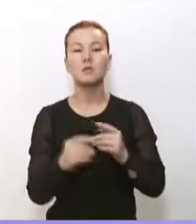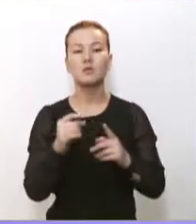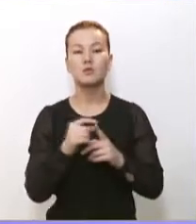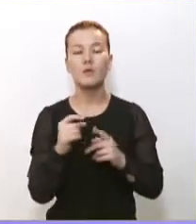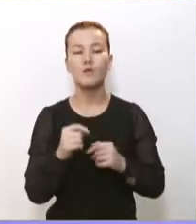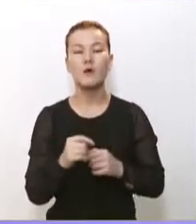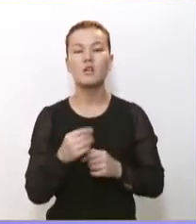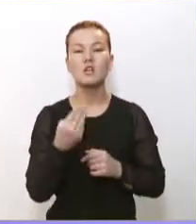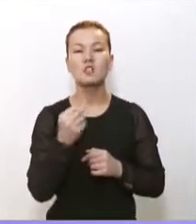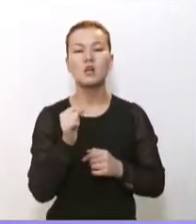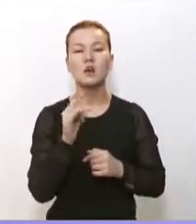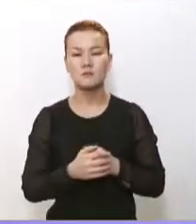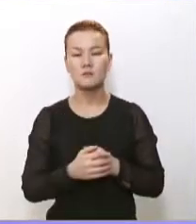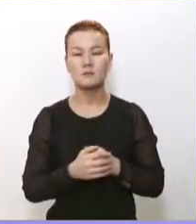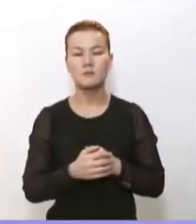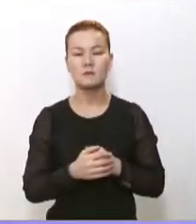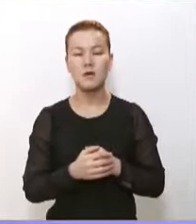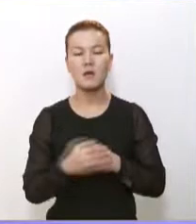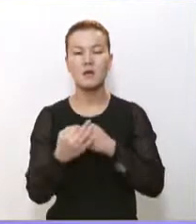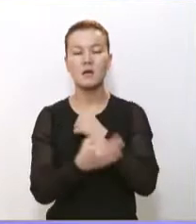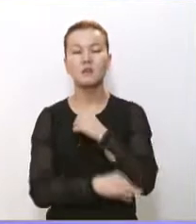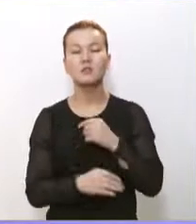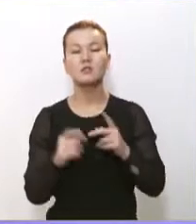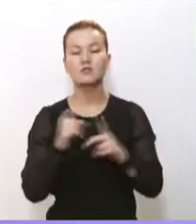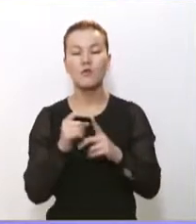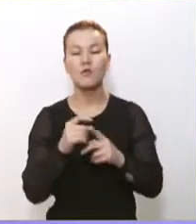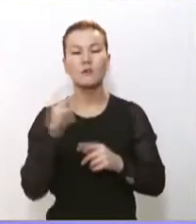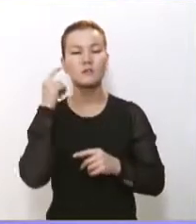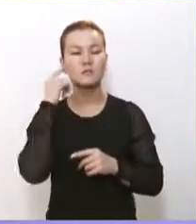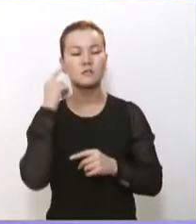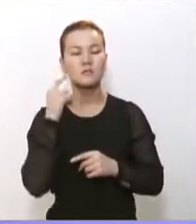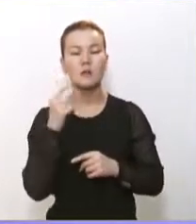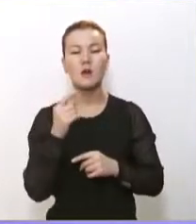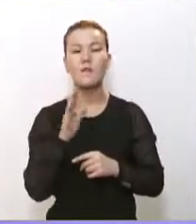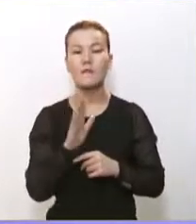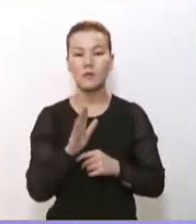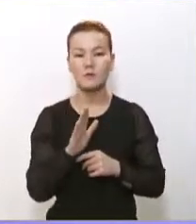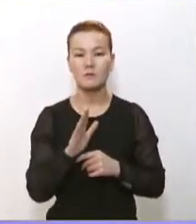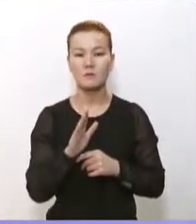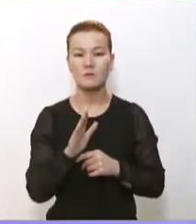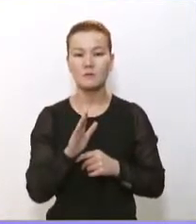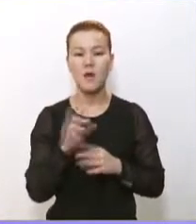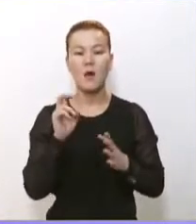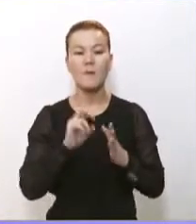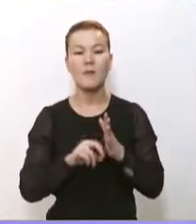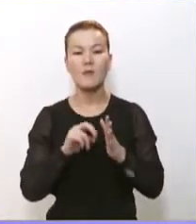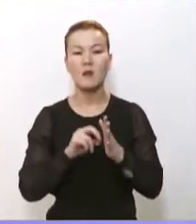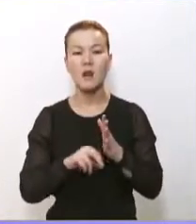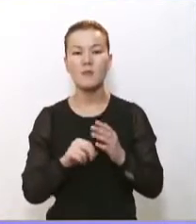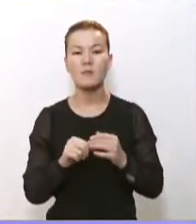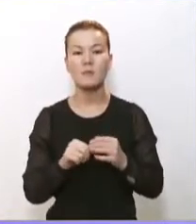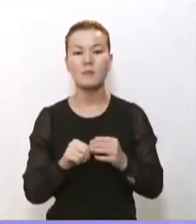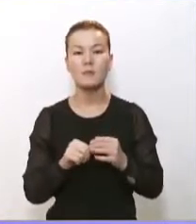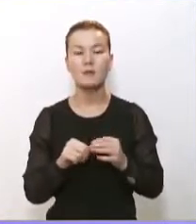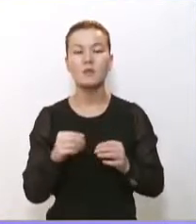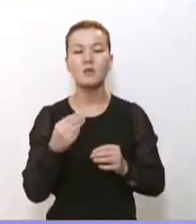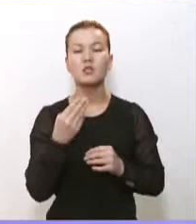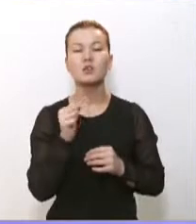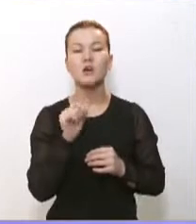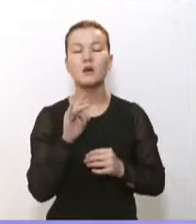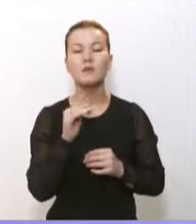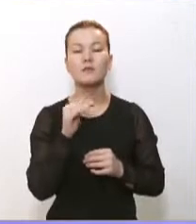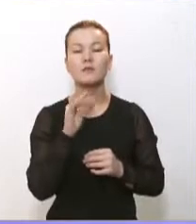слово «шарф». На конце слова слышим звук «в». Проверяем.